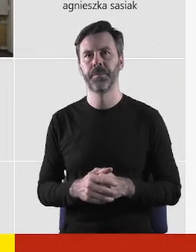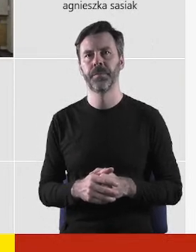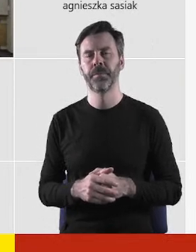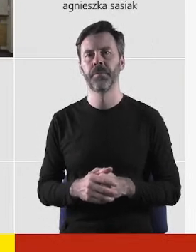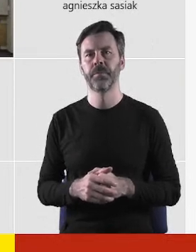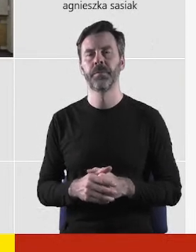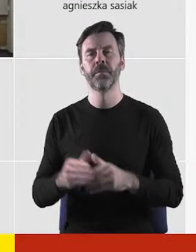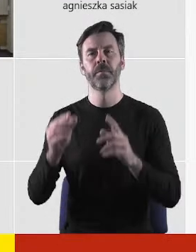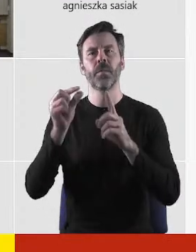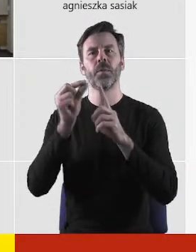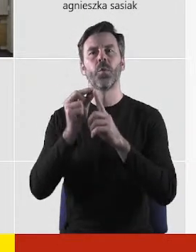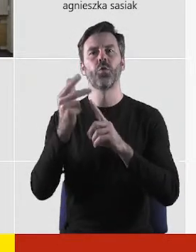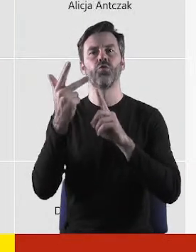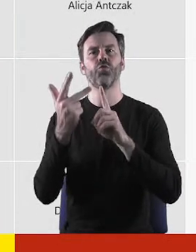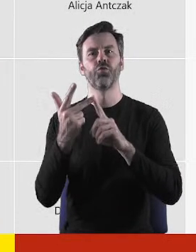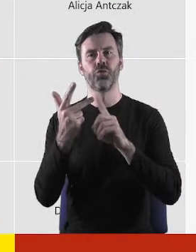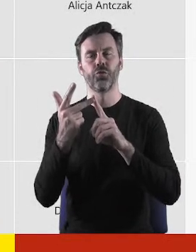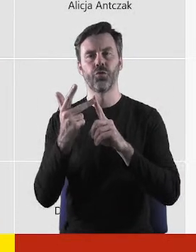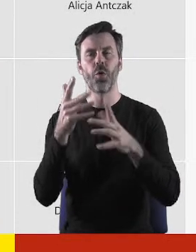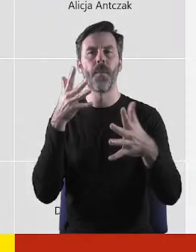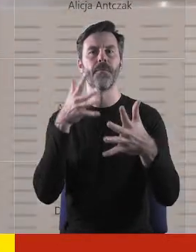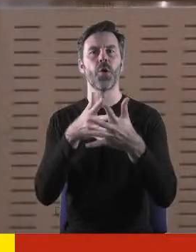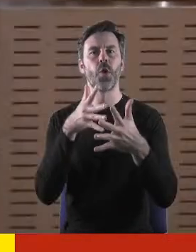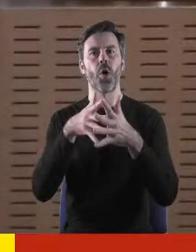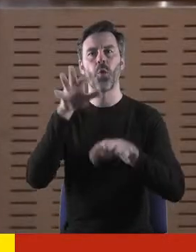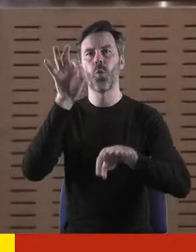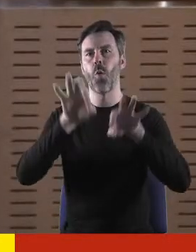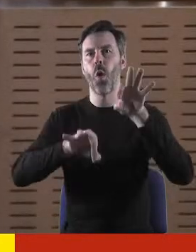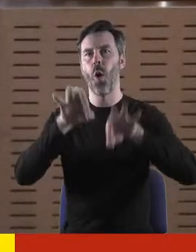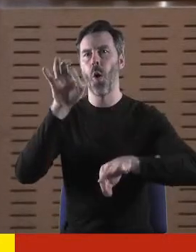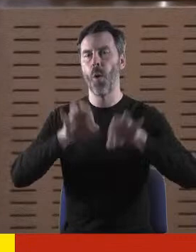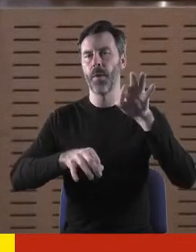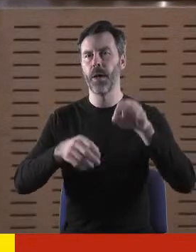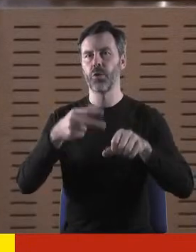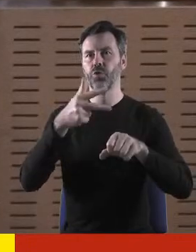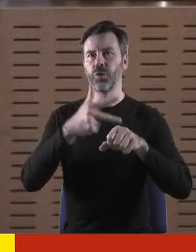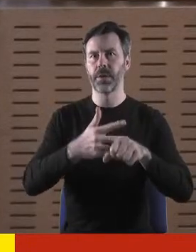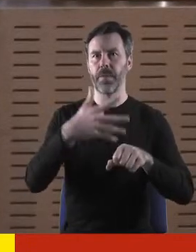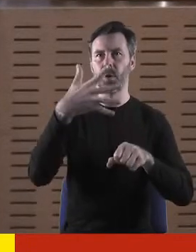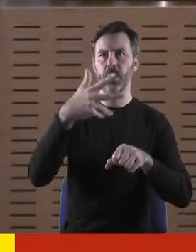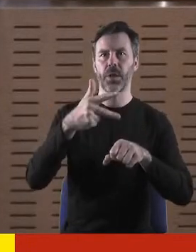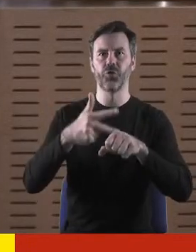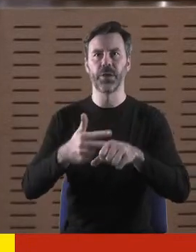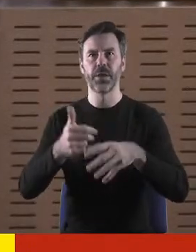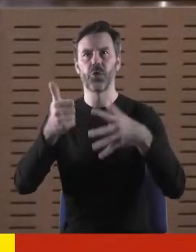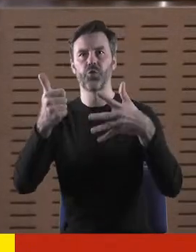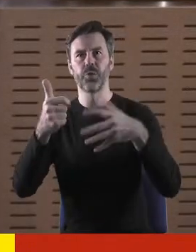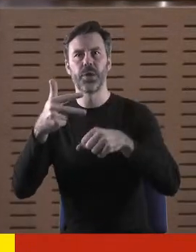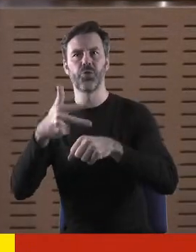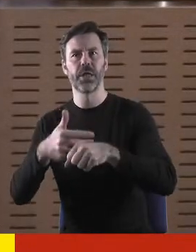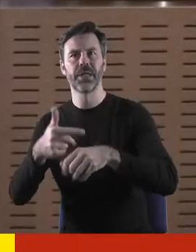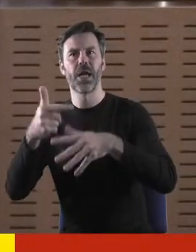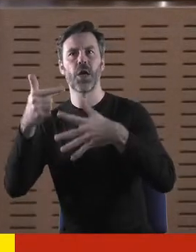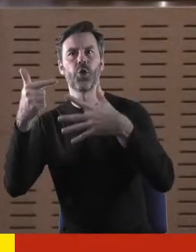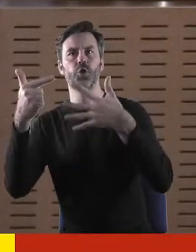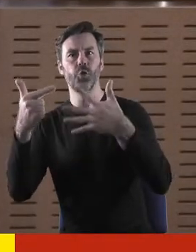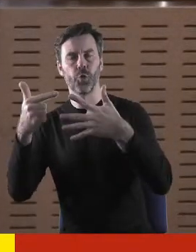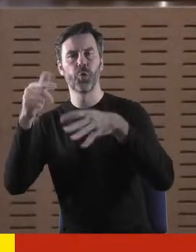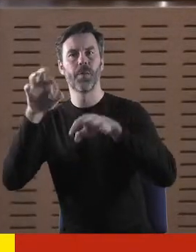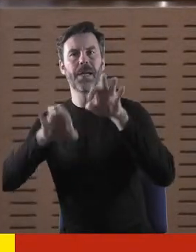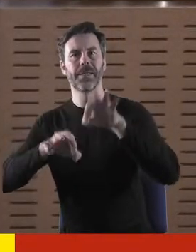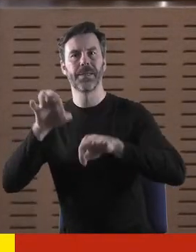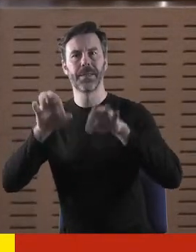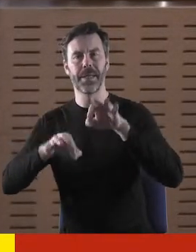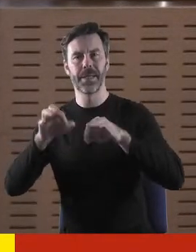W punkcie trzecim mamy przyjęcie protokołów obrad z 35., 36. i 37. sesji Sejmiku Województwa